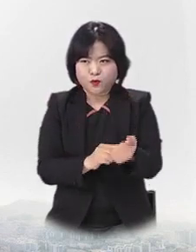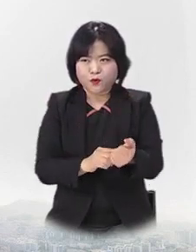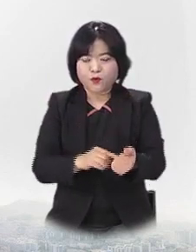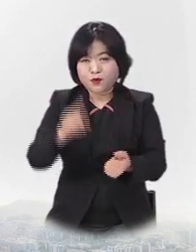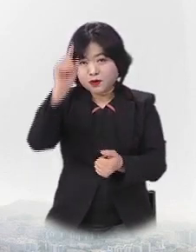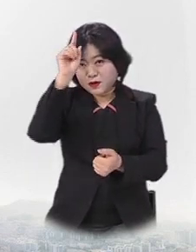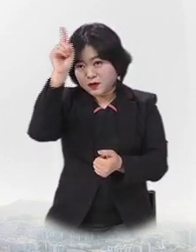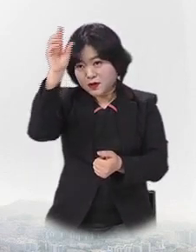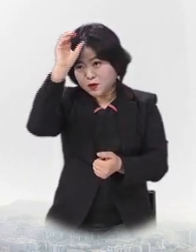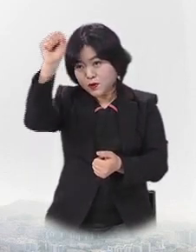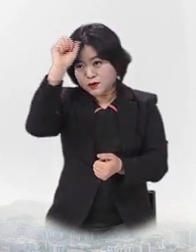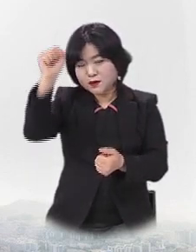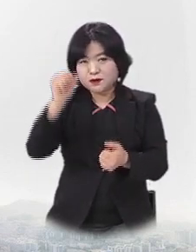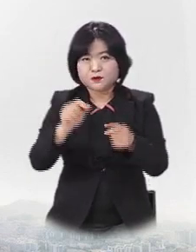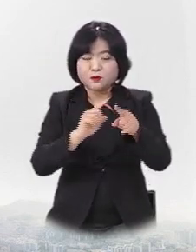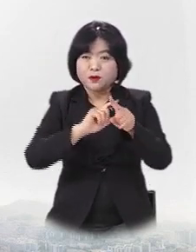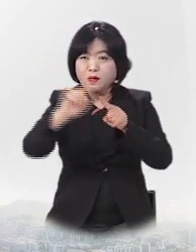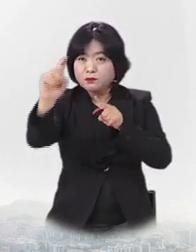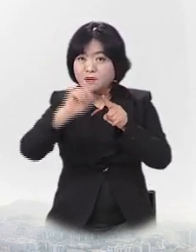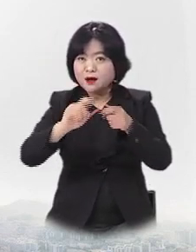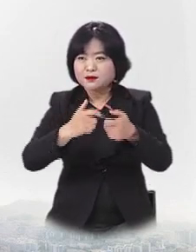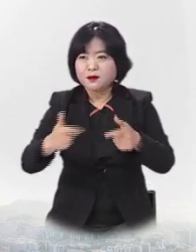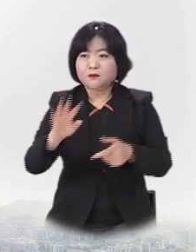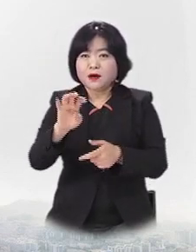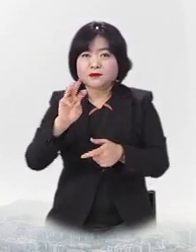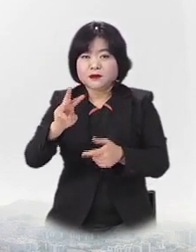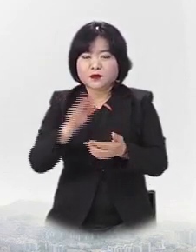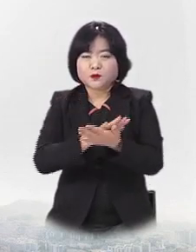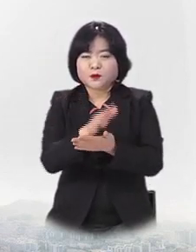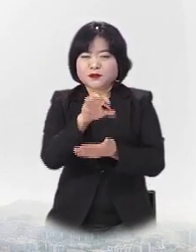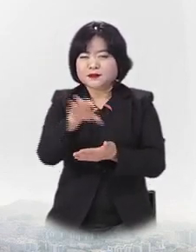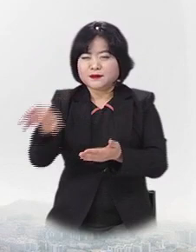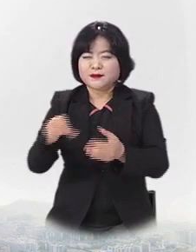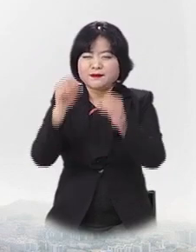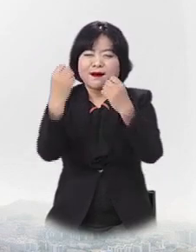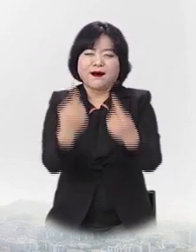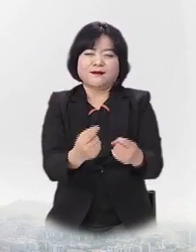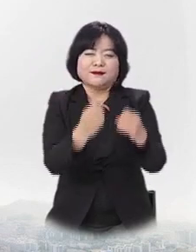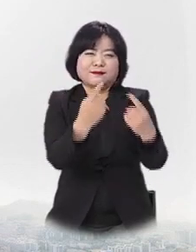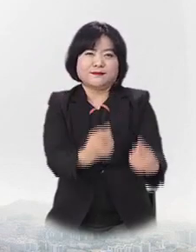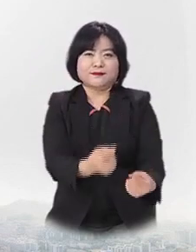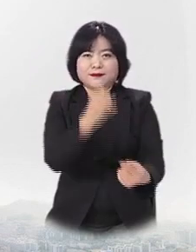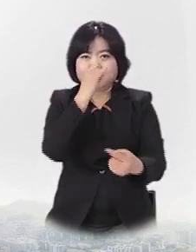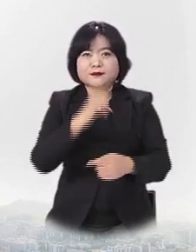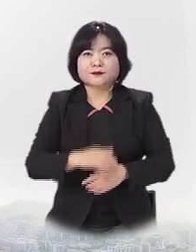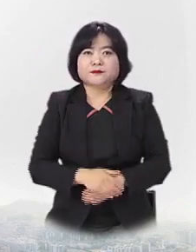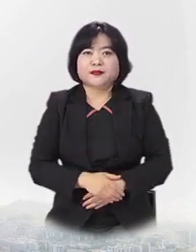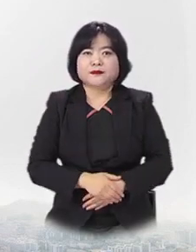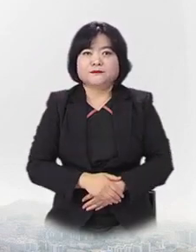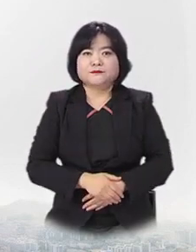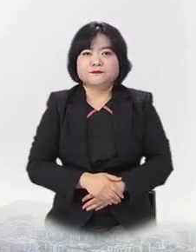이월드와 앞산 케이블카 등 43개 놀이 시설에서도 할인 이벤트가 벌어집니다. TBC 박철입니다.